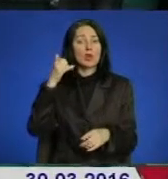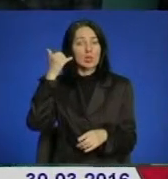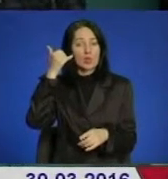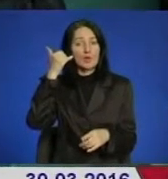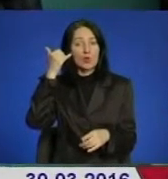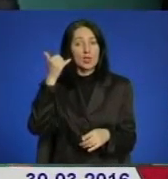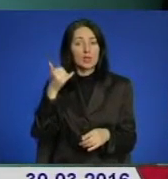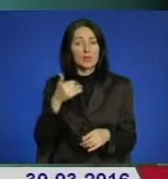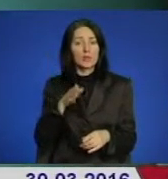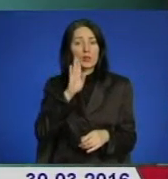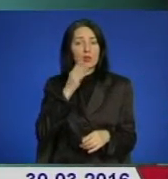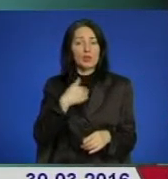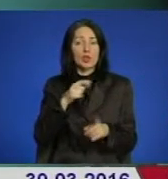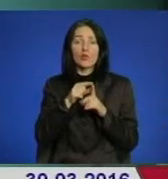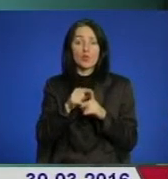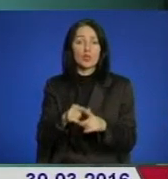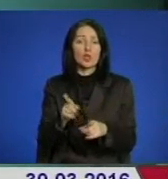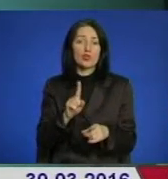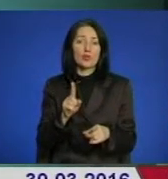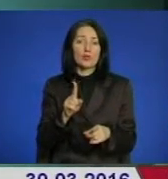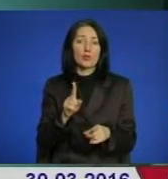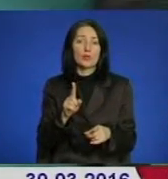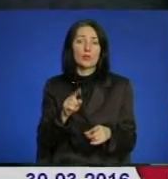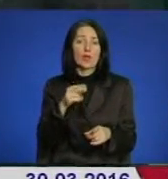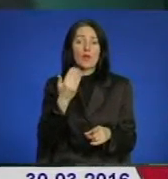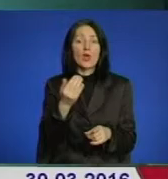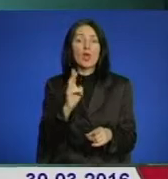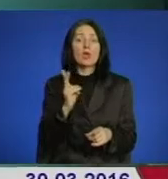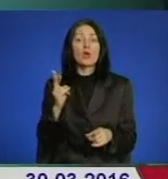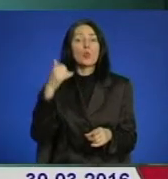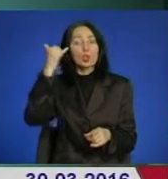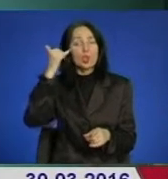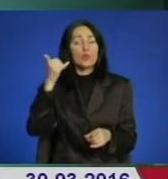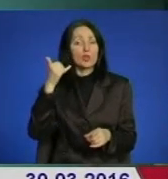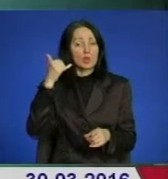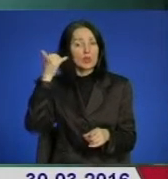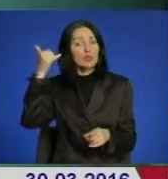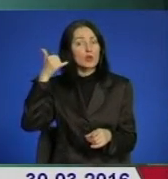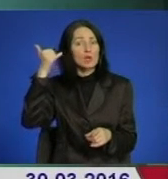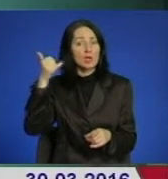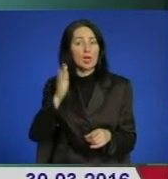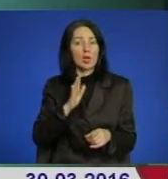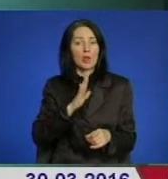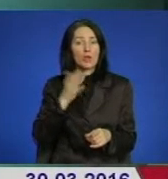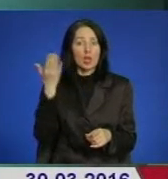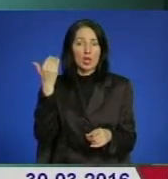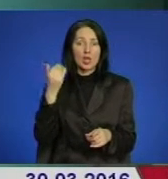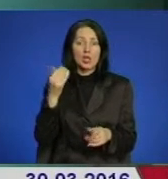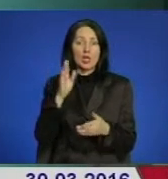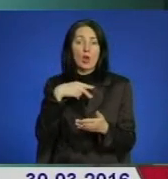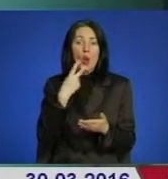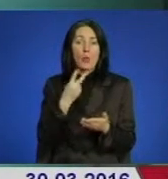телефони, вона мені сказала, що ви по якому телефону телефонуєте. Були раніше